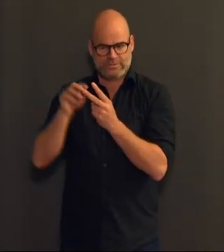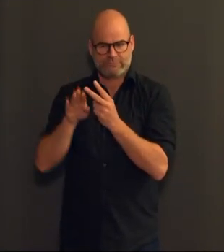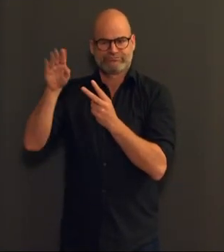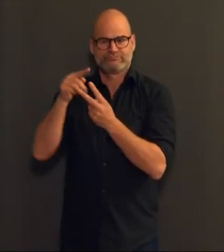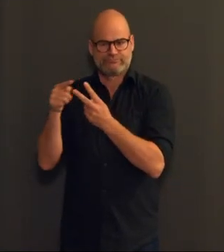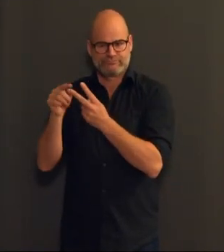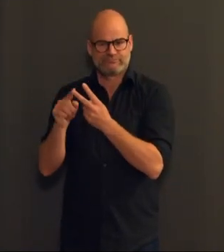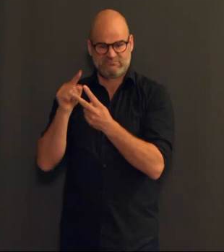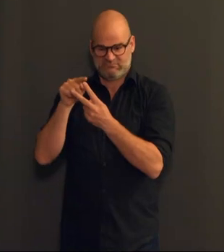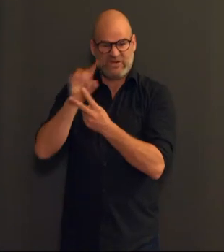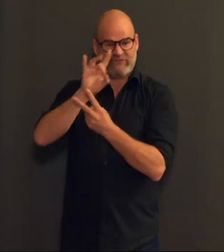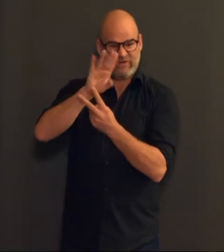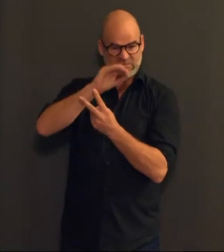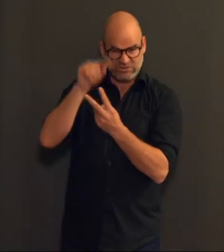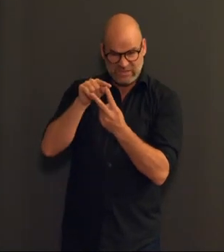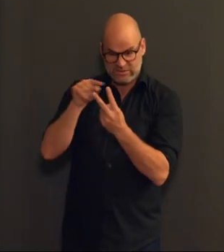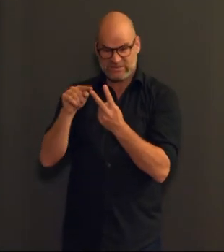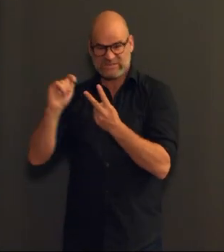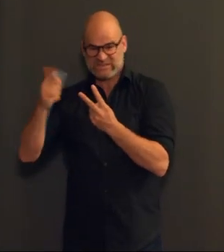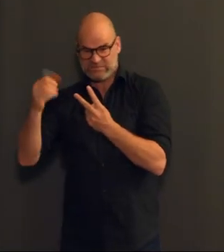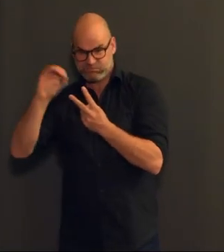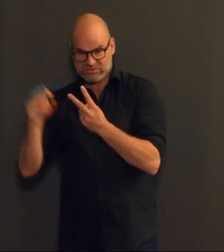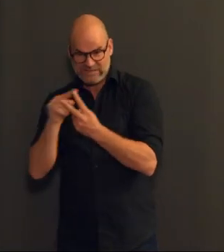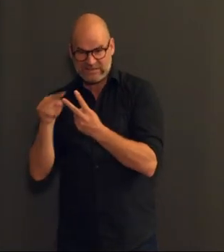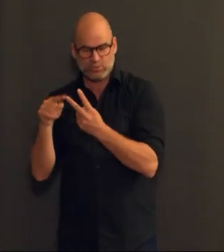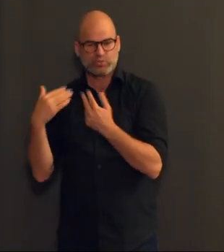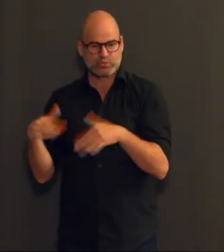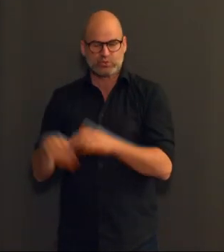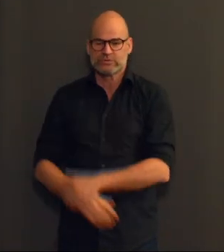+14% en +16%.